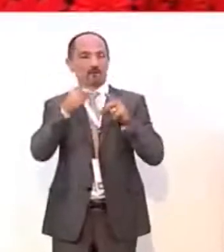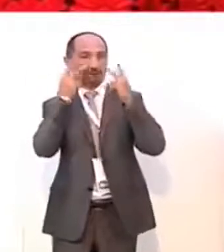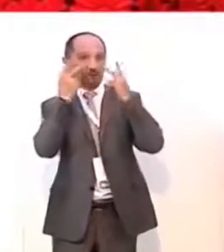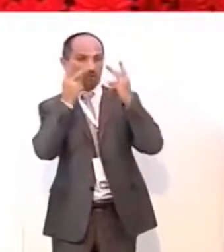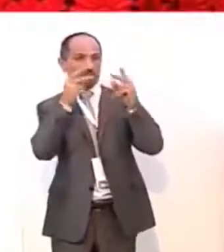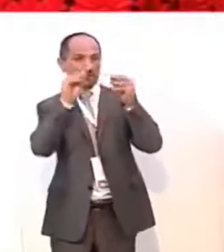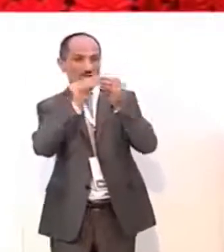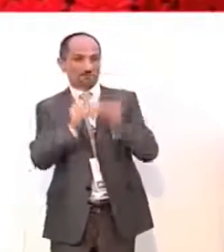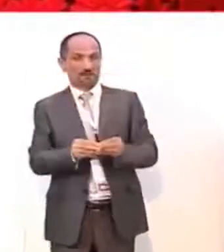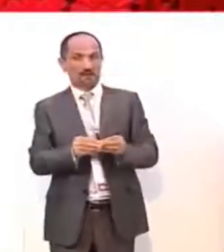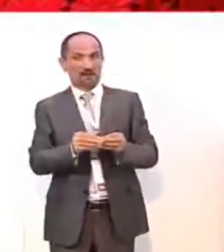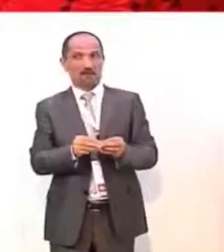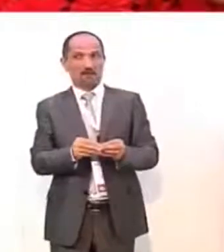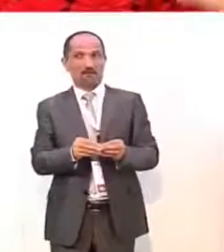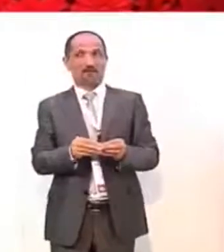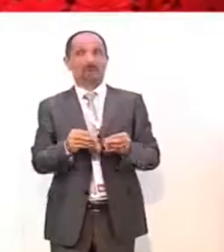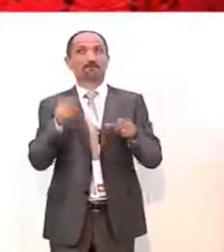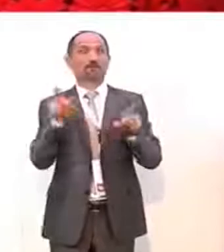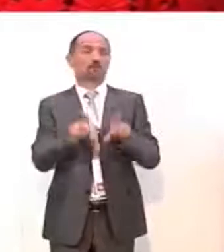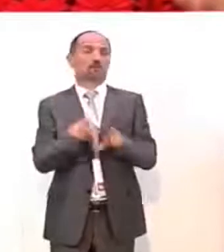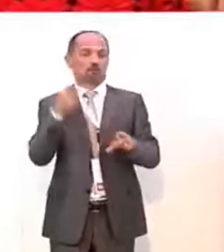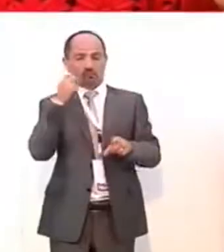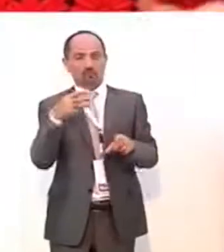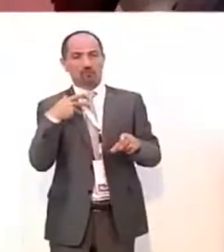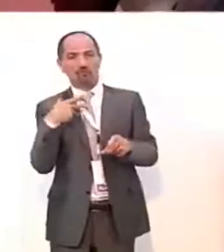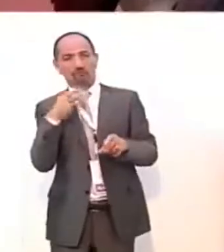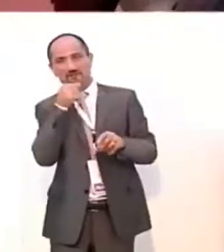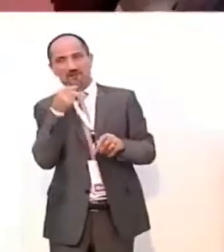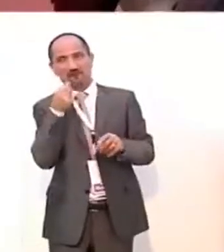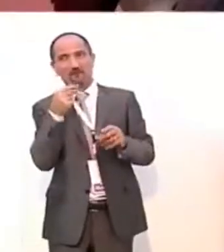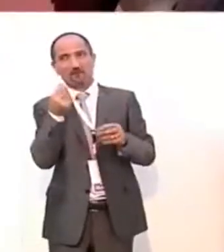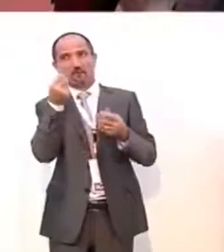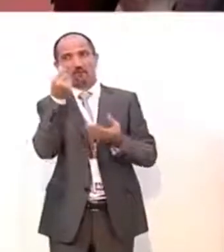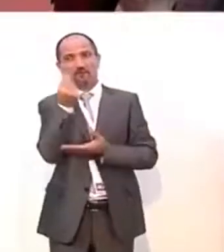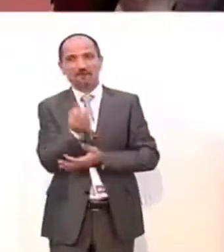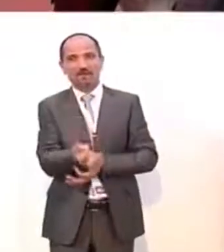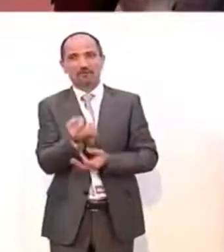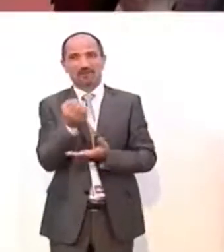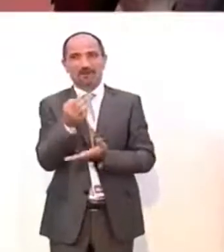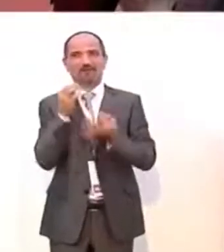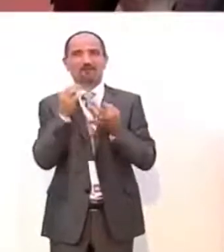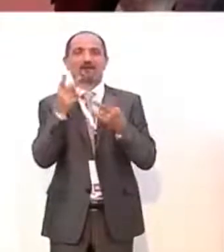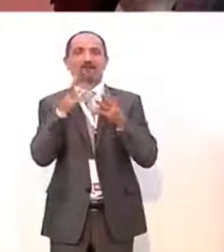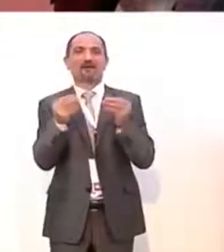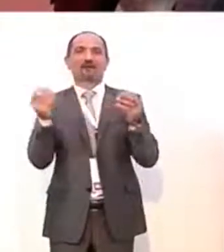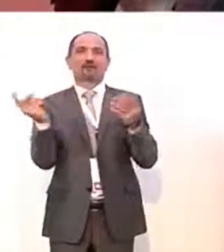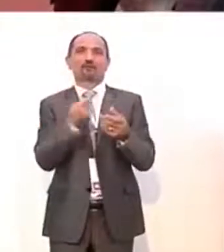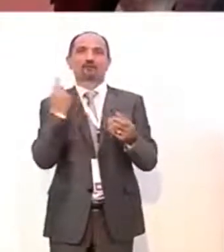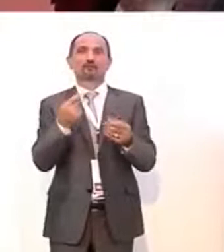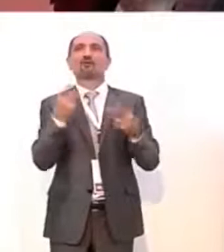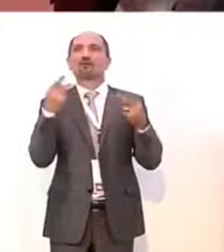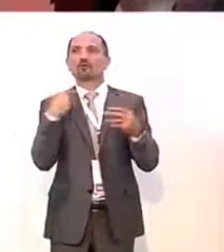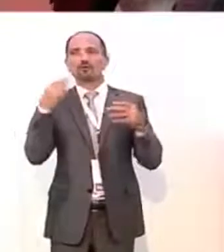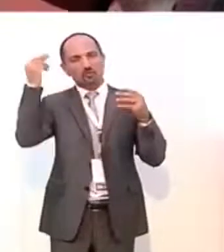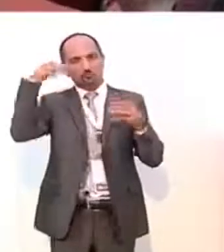di sistema, e lo so che tutti mi diranno, ma ci vuole un tesoretto per fare tutto ciò, e sono